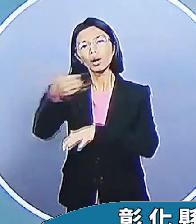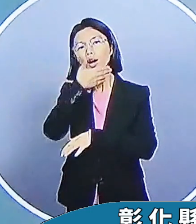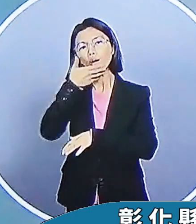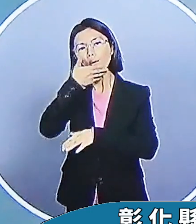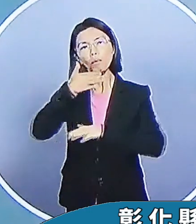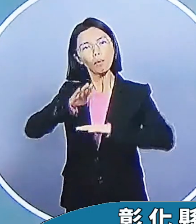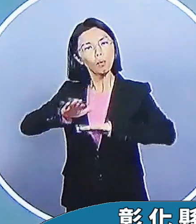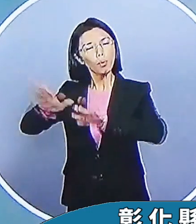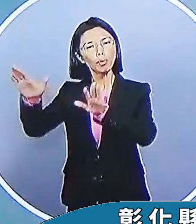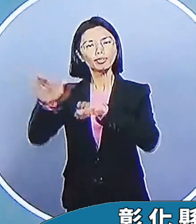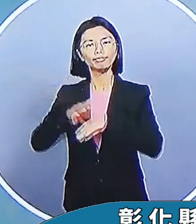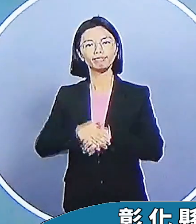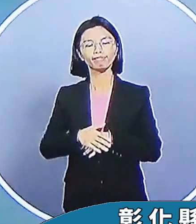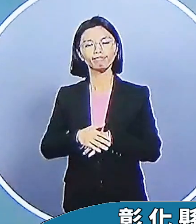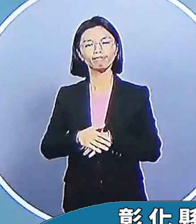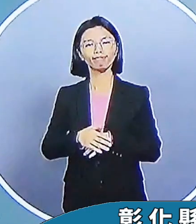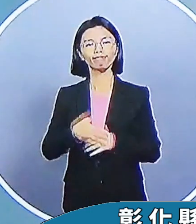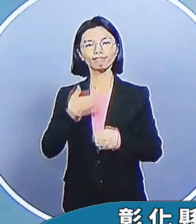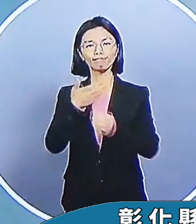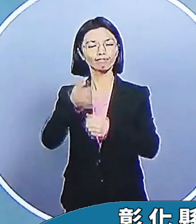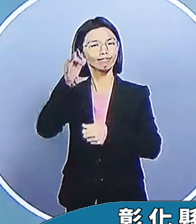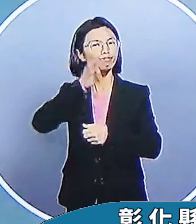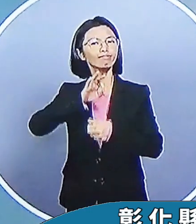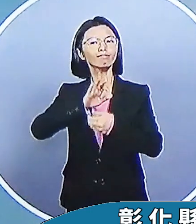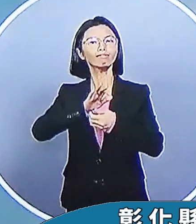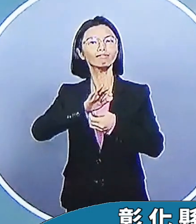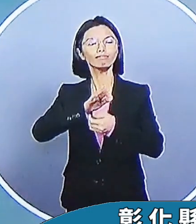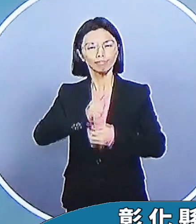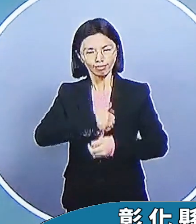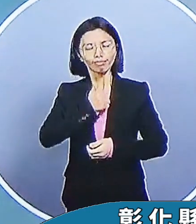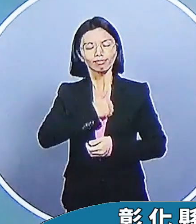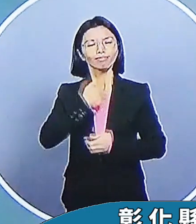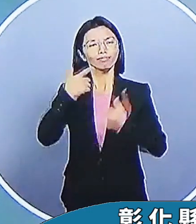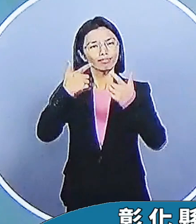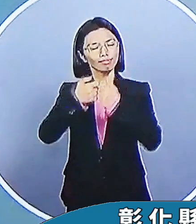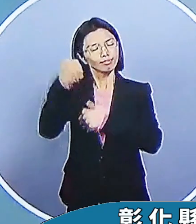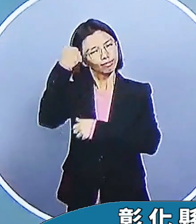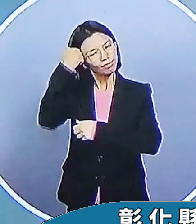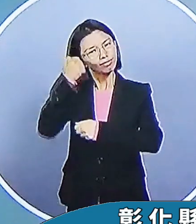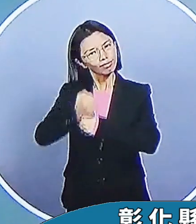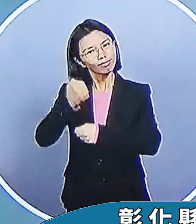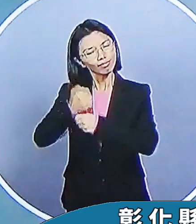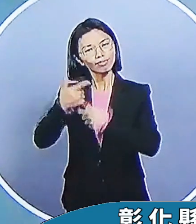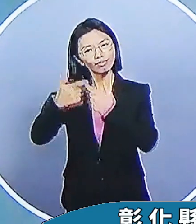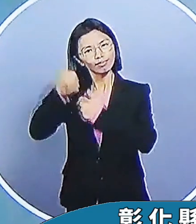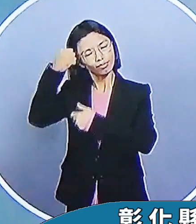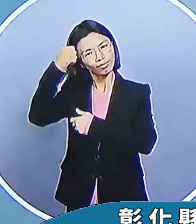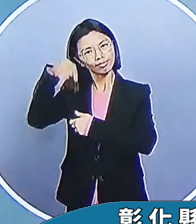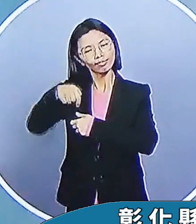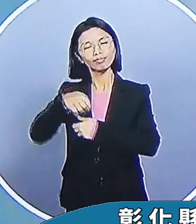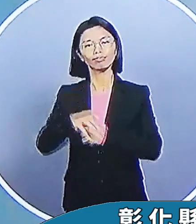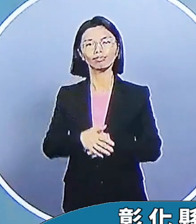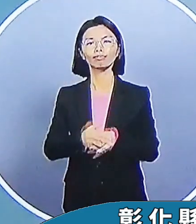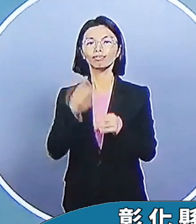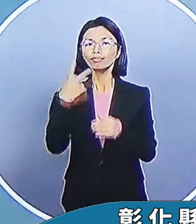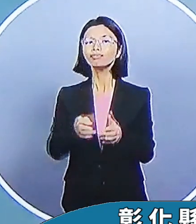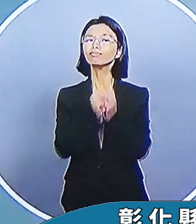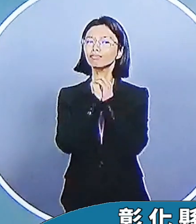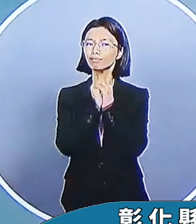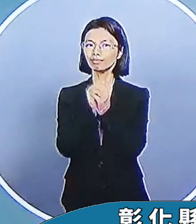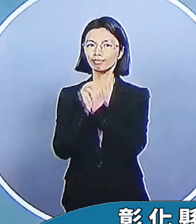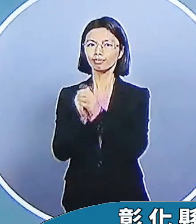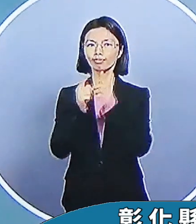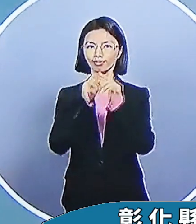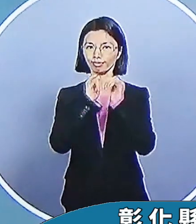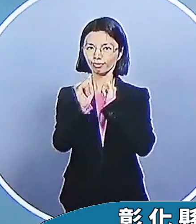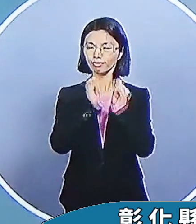当更加完善，予咱中华诚做是一个安居乐业的地方。所以在此处，我要拜托咱所有乡